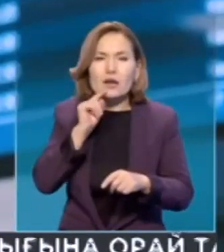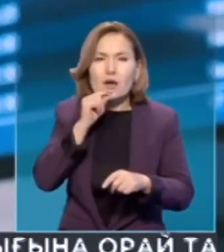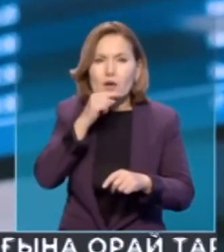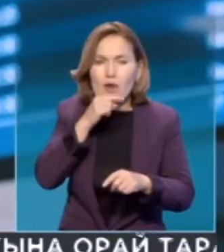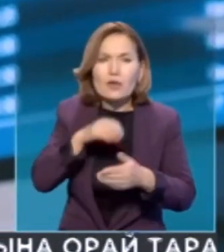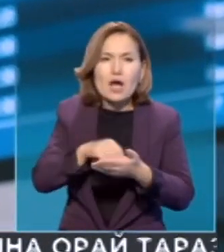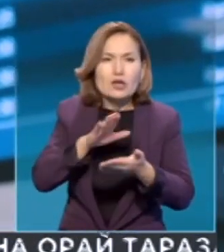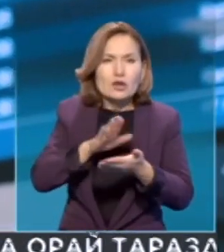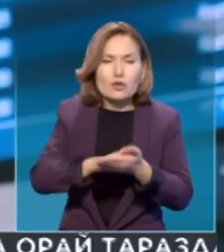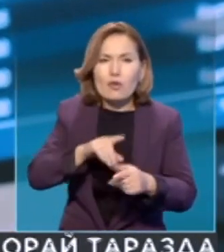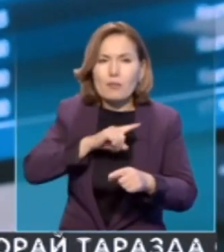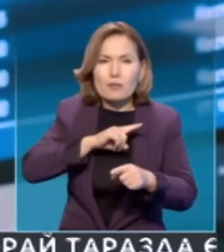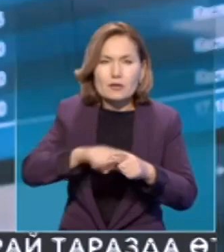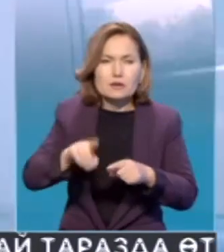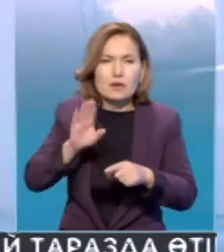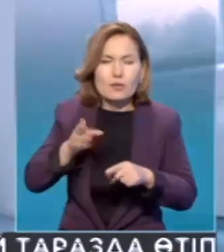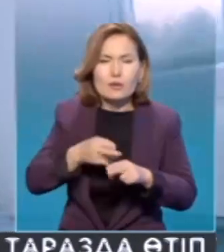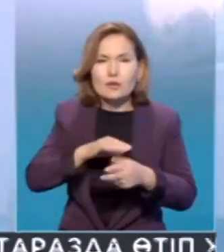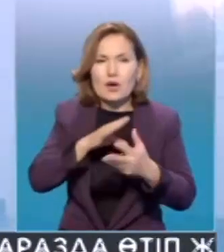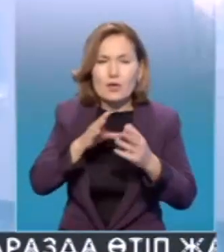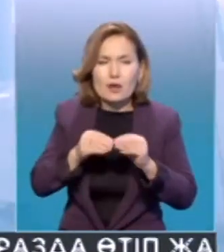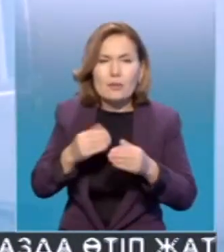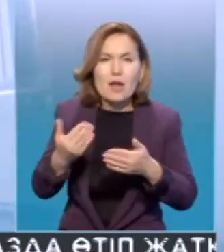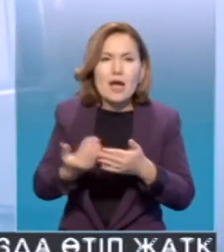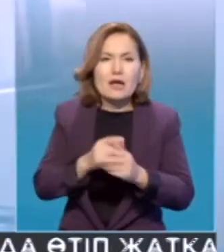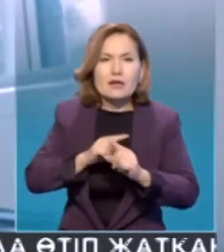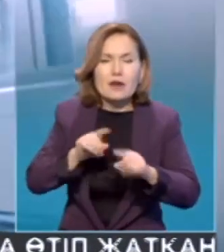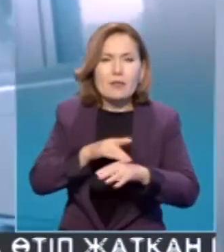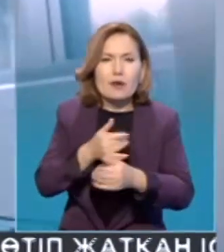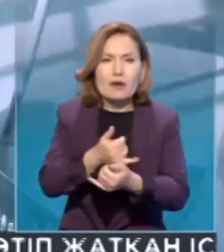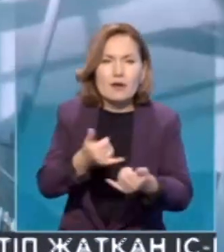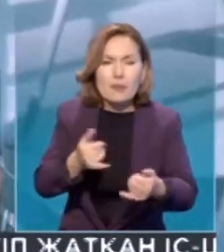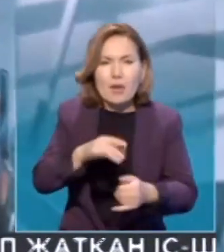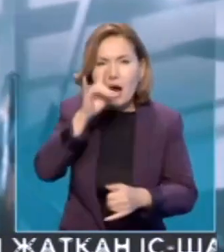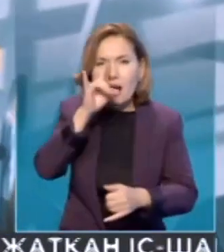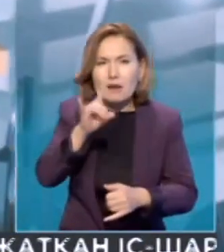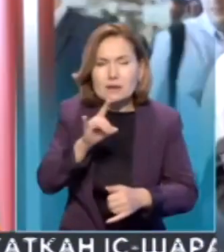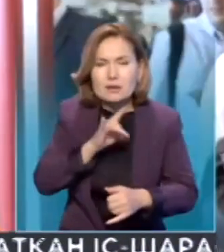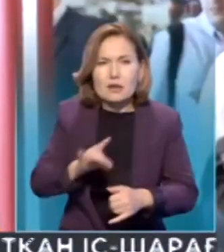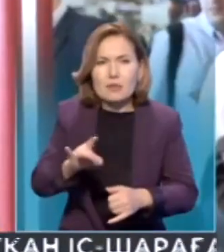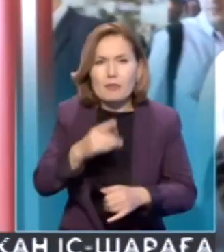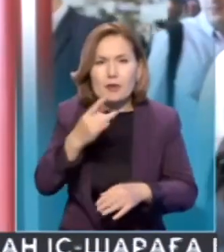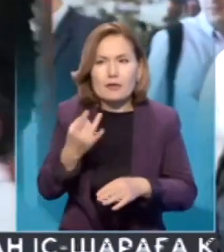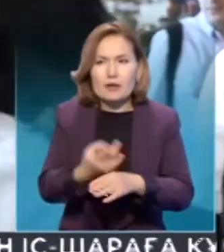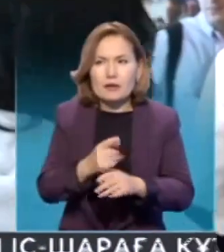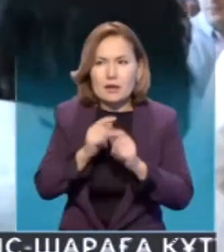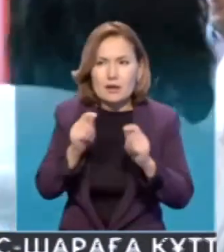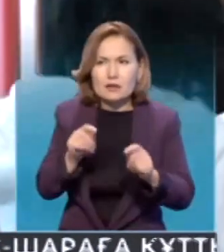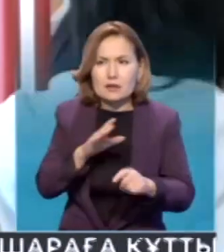жеңілдету. Жоба авторлары бұл инновациялық қызмет елімізде алғаш рет іске асып отыр дейді.